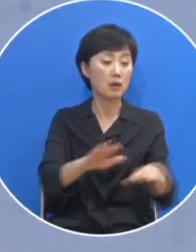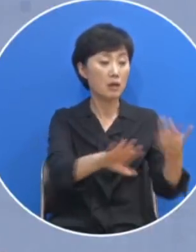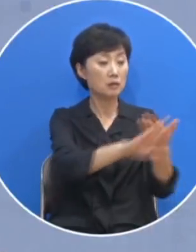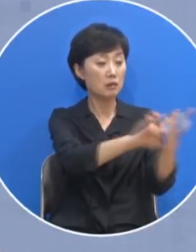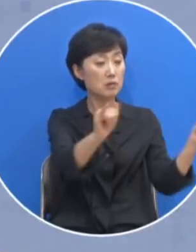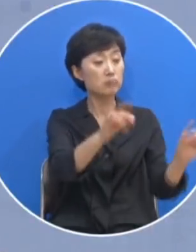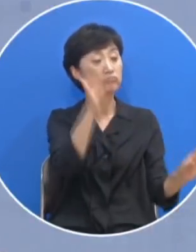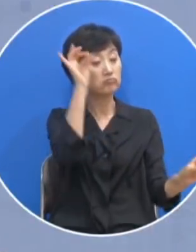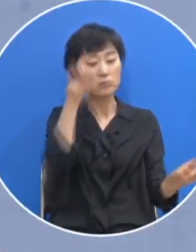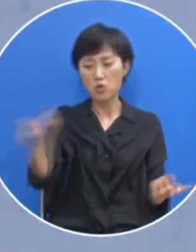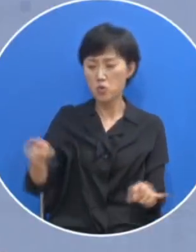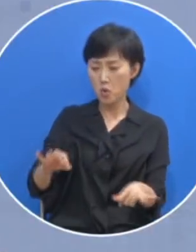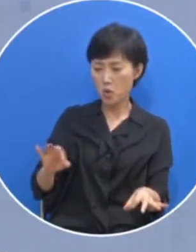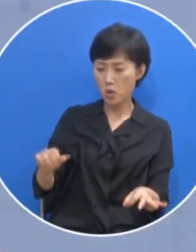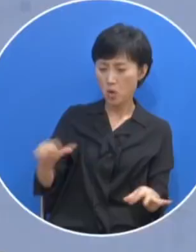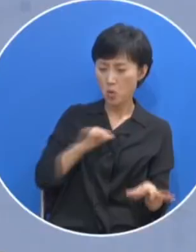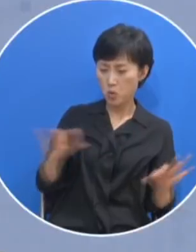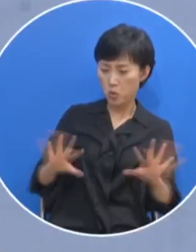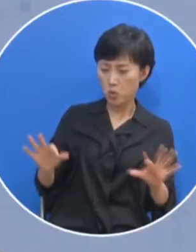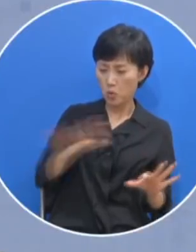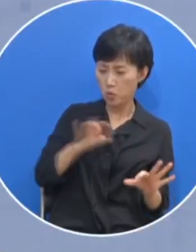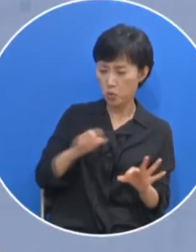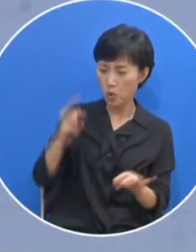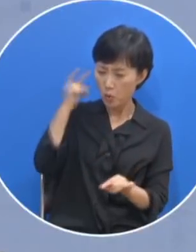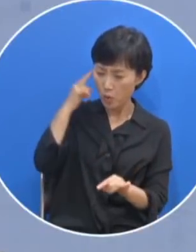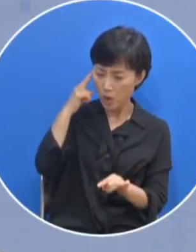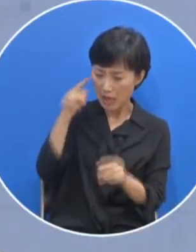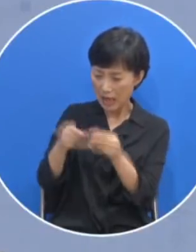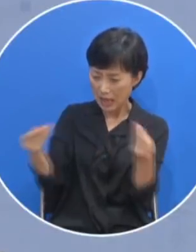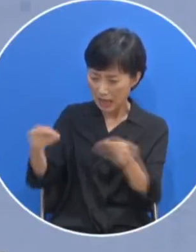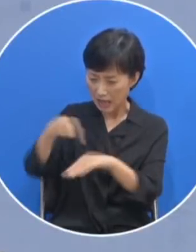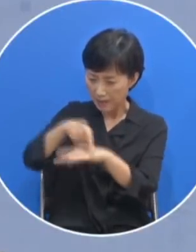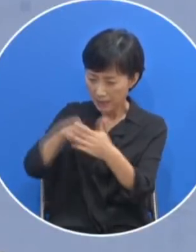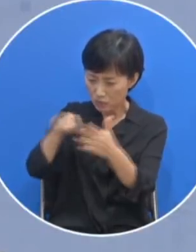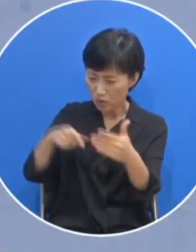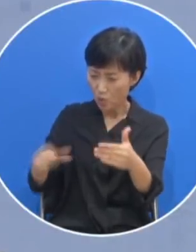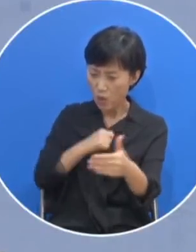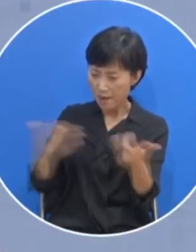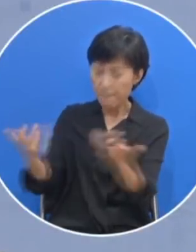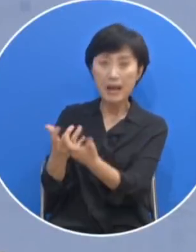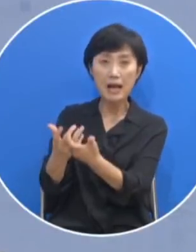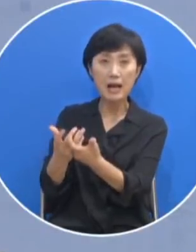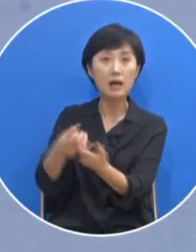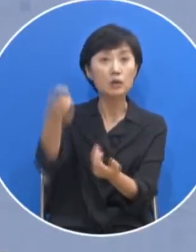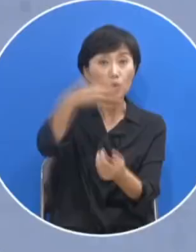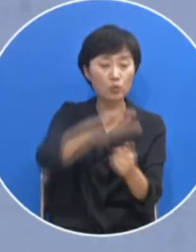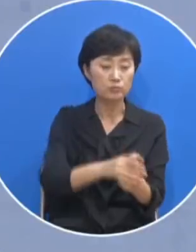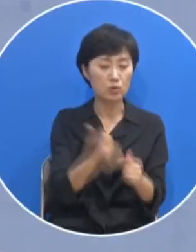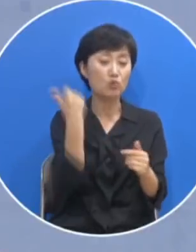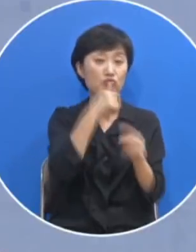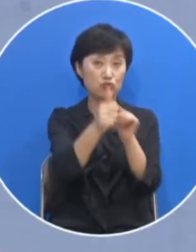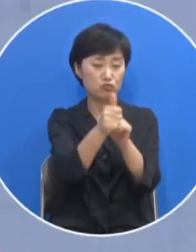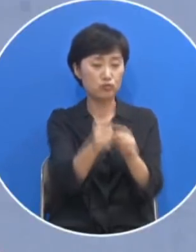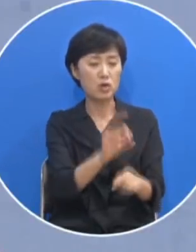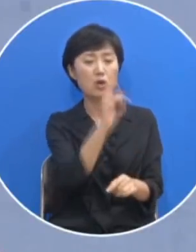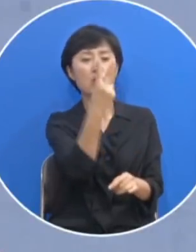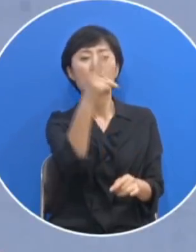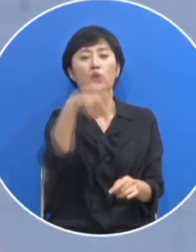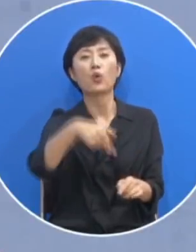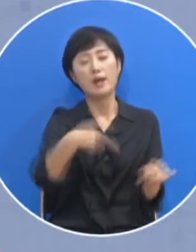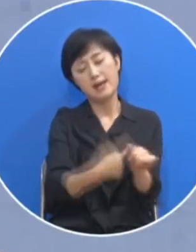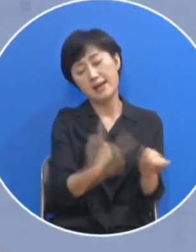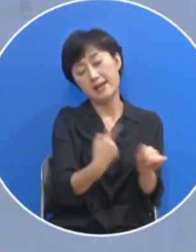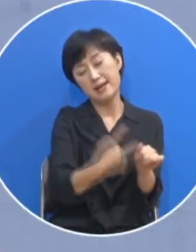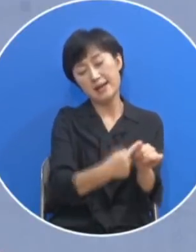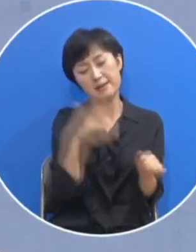xpe 앞엔 8 게임 웹서핑 카드 키 버튼 3개 어떠한 들어가야만 요구합니다 얘는 4 pei 껌 아크릴